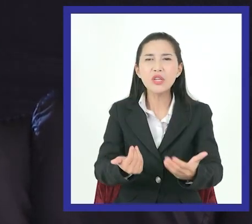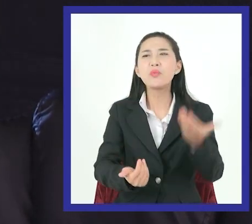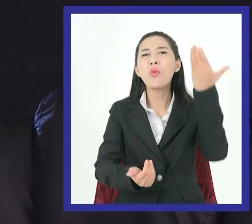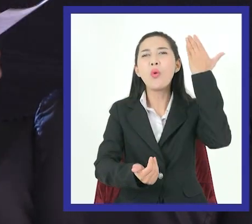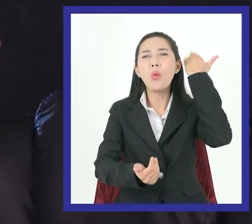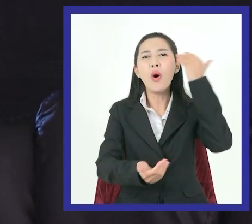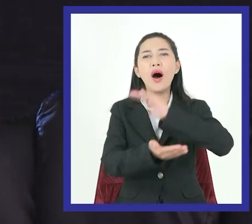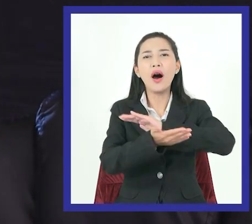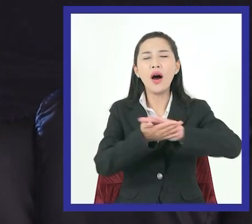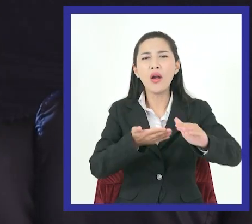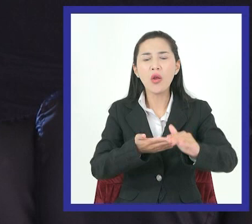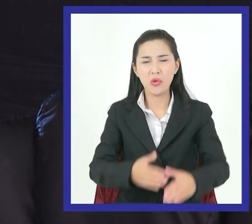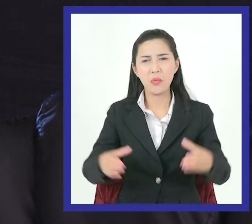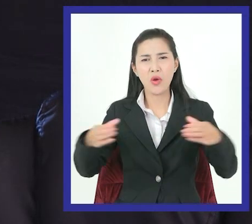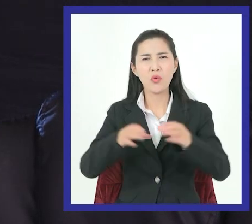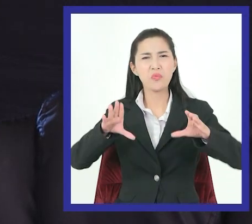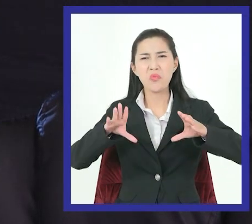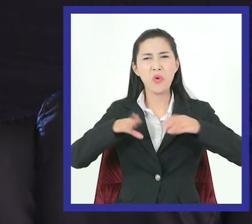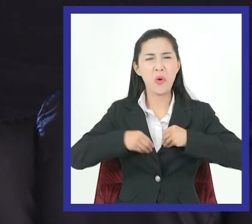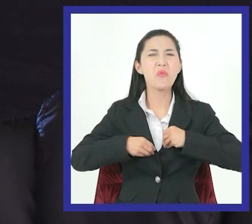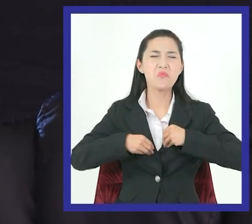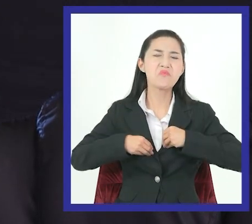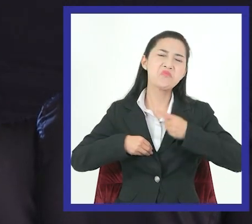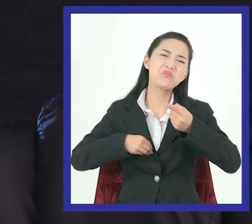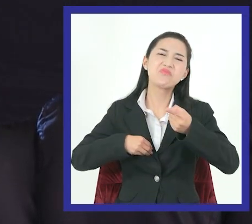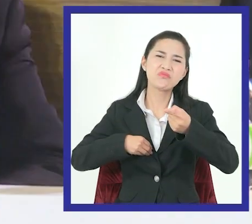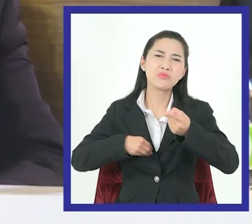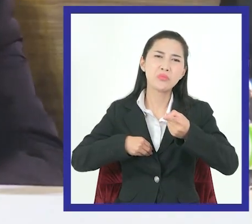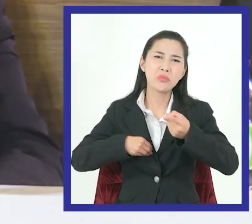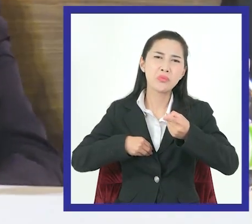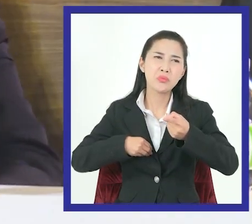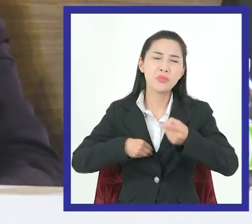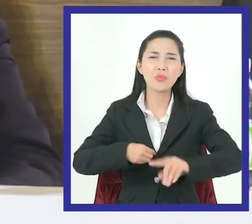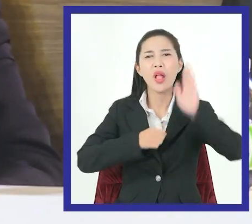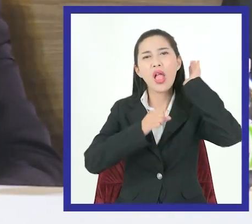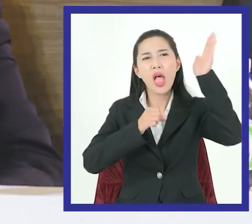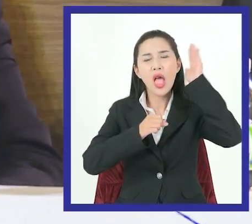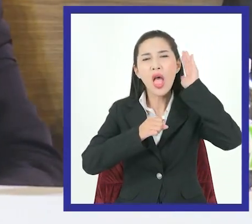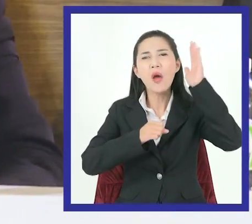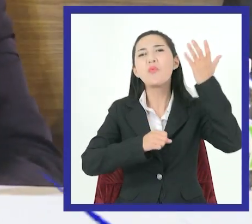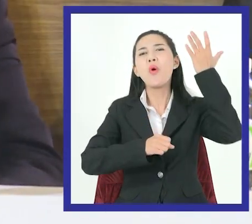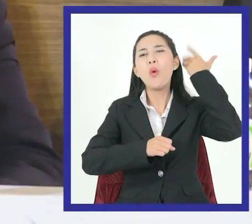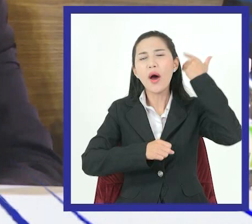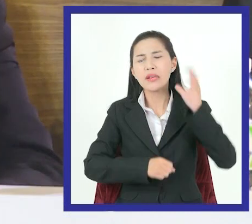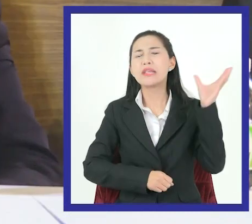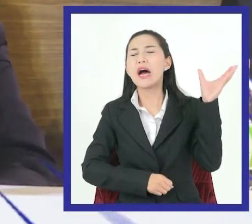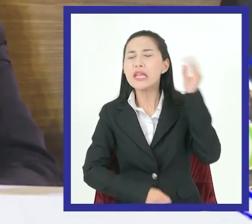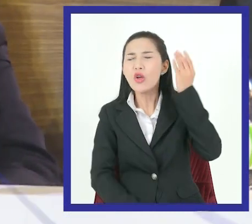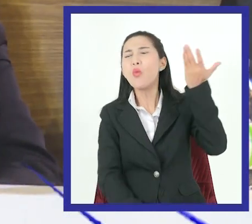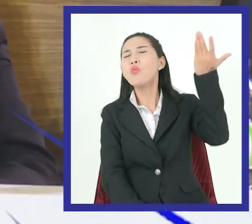นี่พรรคฝ่ายค้อนไม่ได้คุยทับเลยนะครับว่าไอ้ที่ท่านแถลงเมื่อวานเเราได้ยินมาตั้งแต่วันซืนแล้วนะ